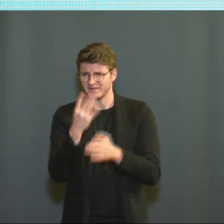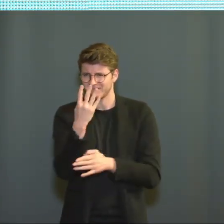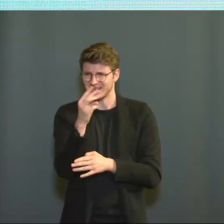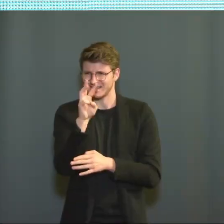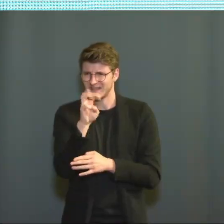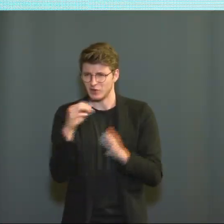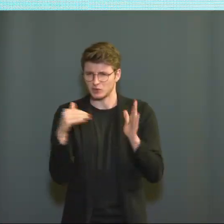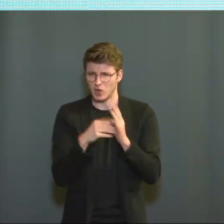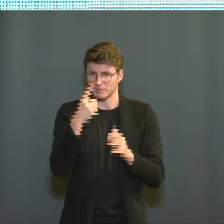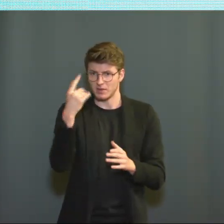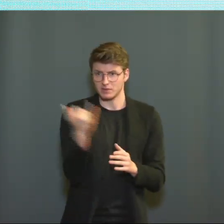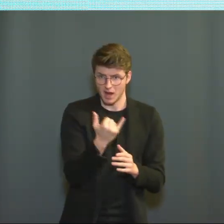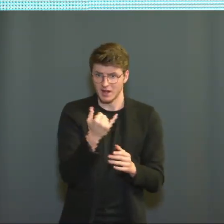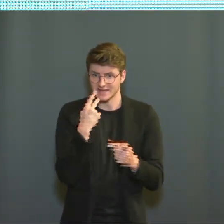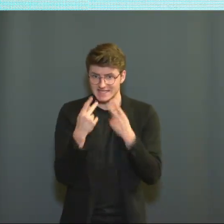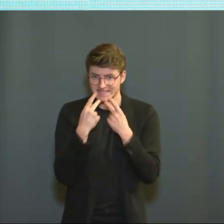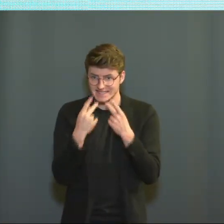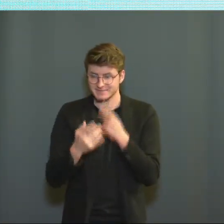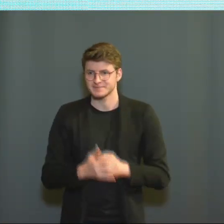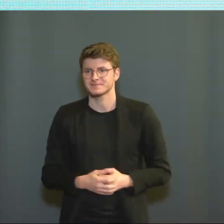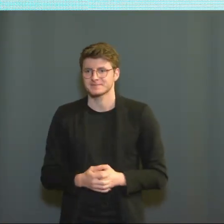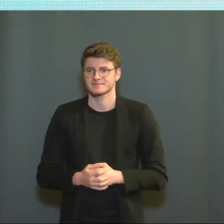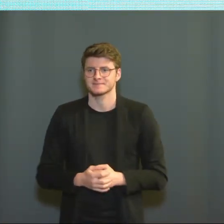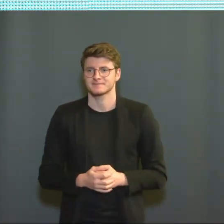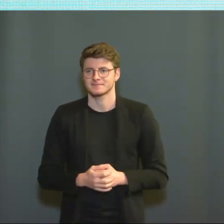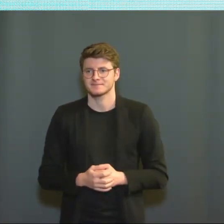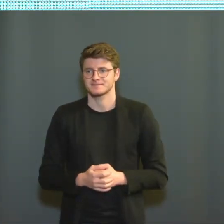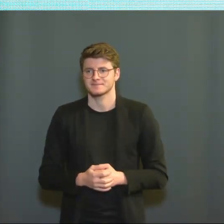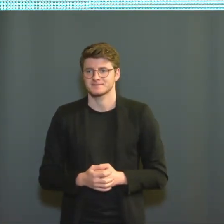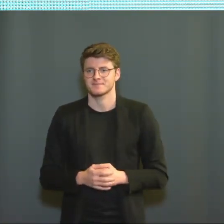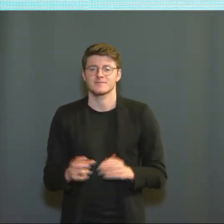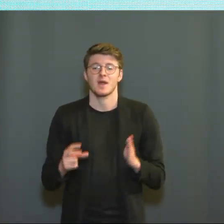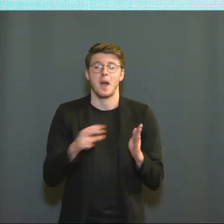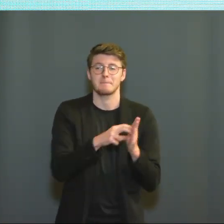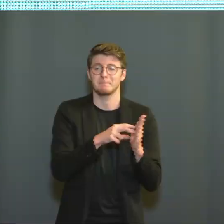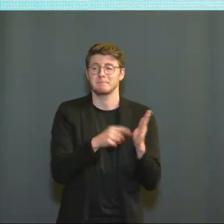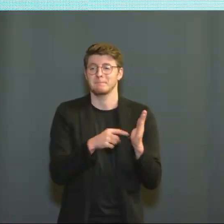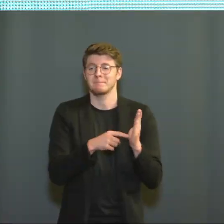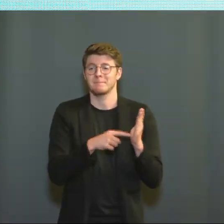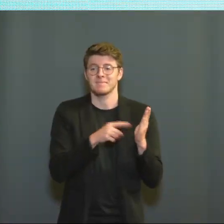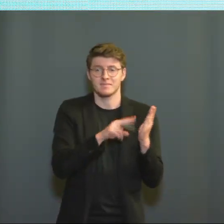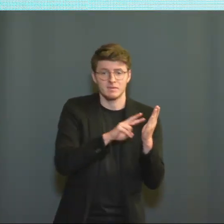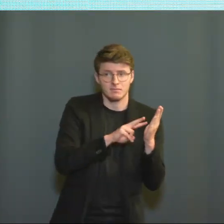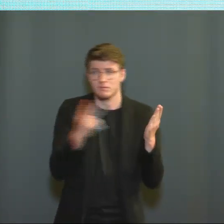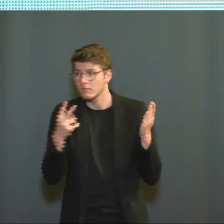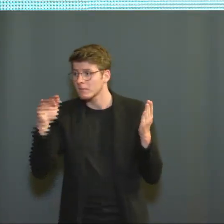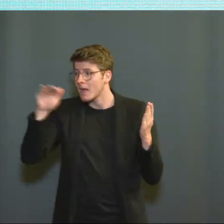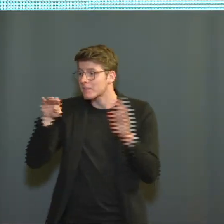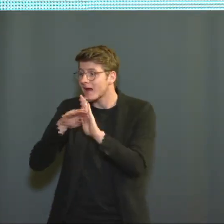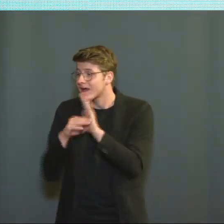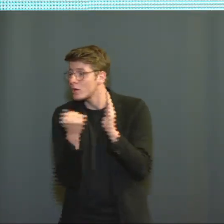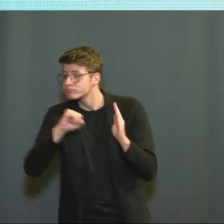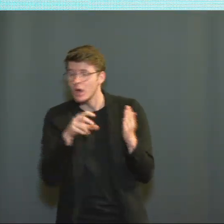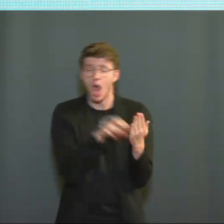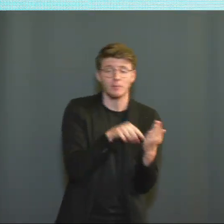dag. En de app vervangt ook niet de andere maatregelen die gelden op plaatsen